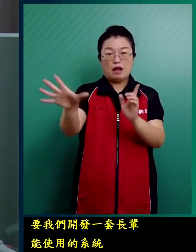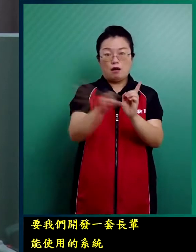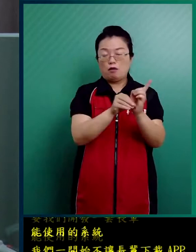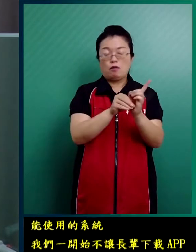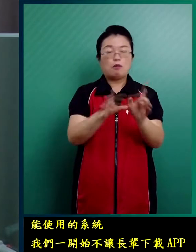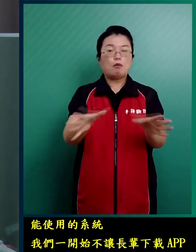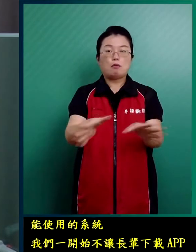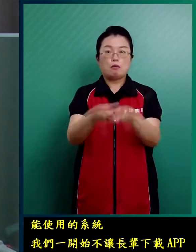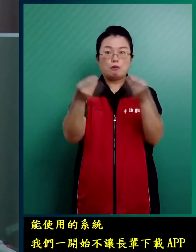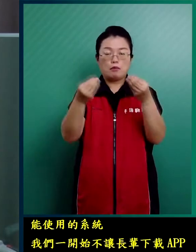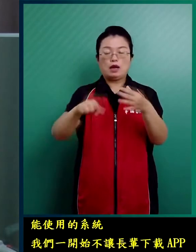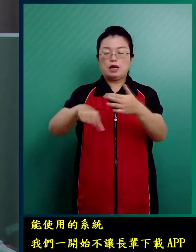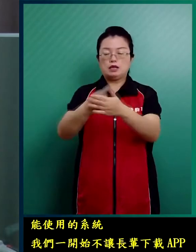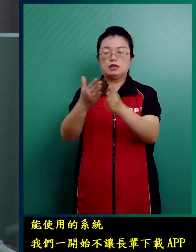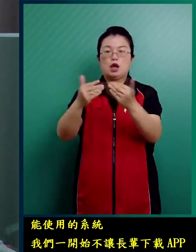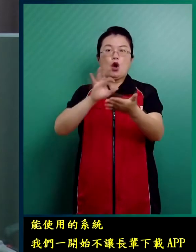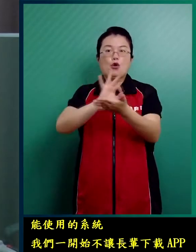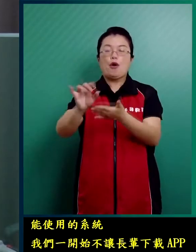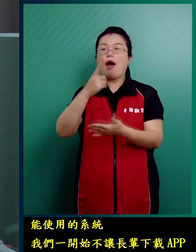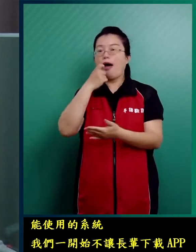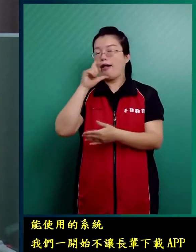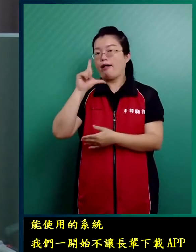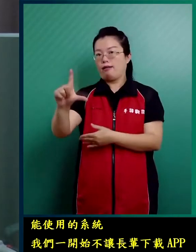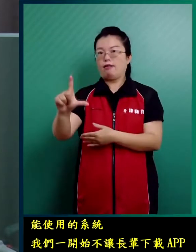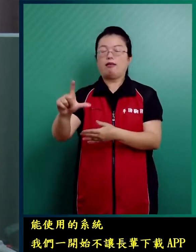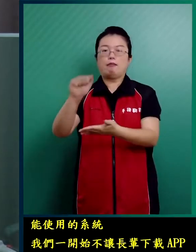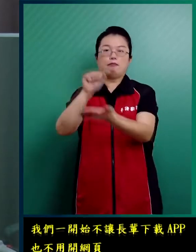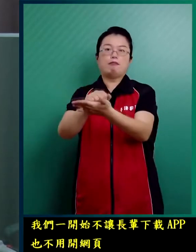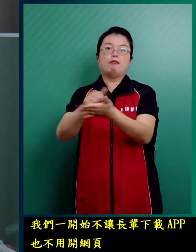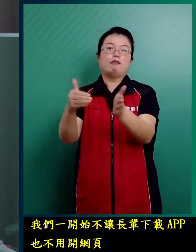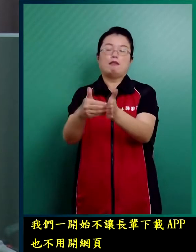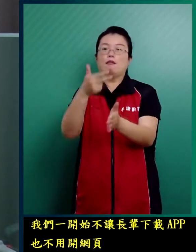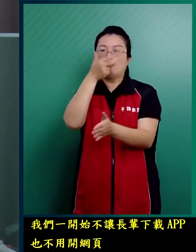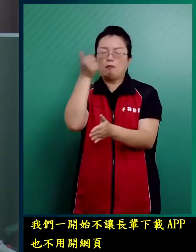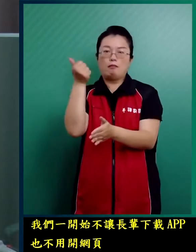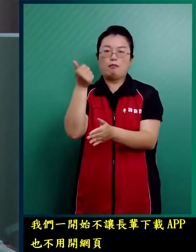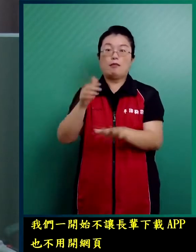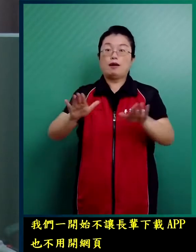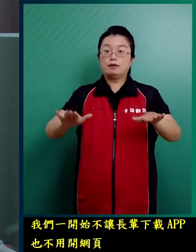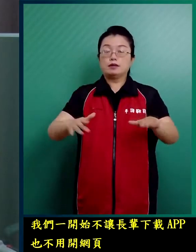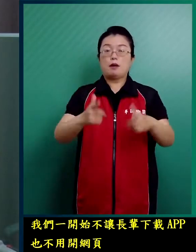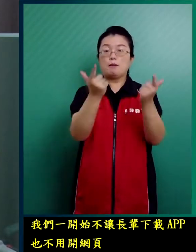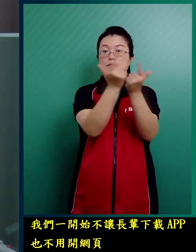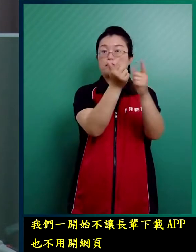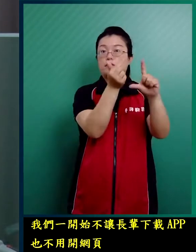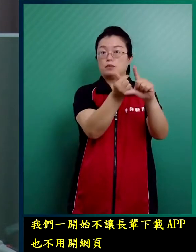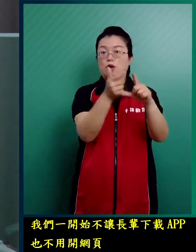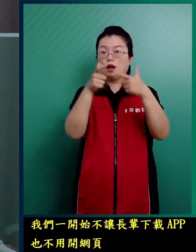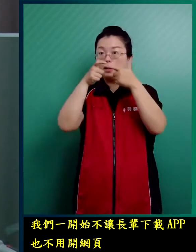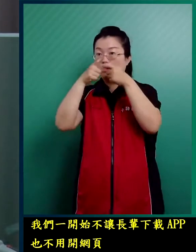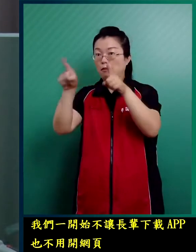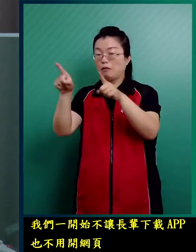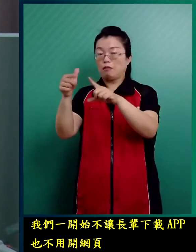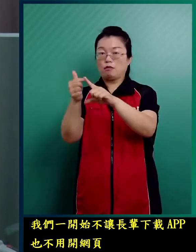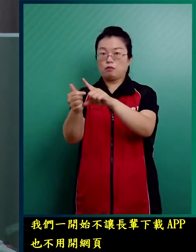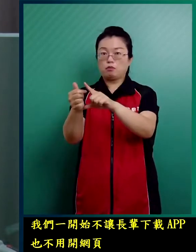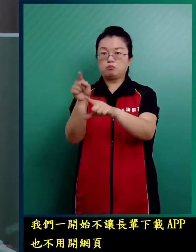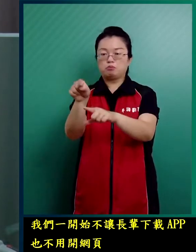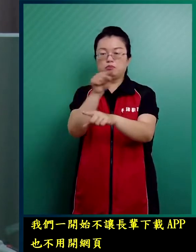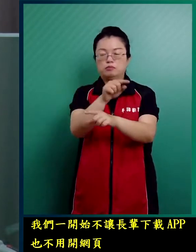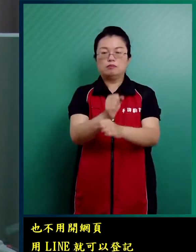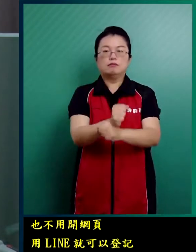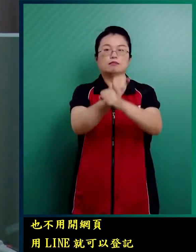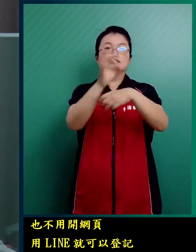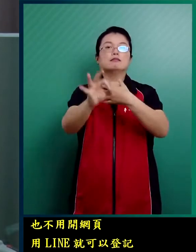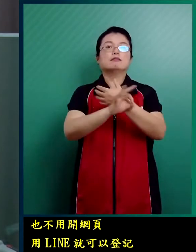就可以来完成相关的登记。那我们今天呢，在北区跟安平区做测试，那预计呢